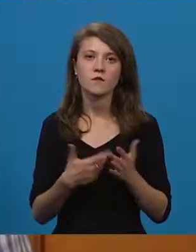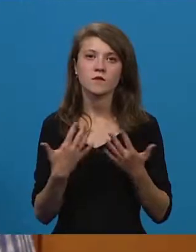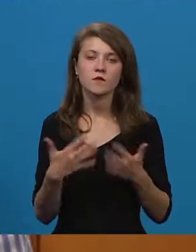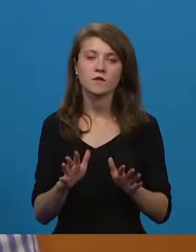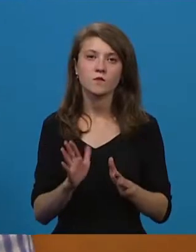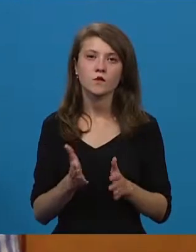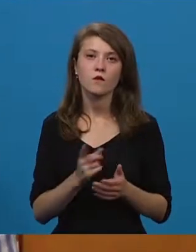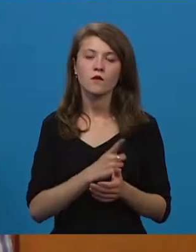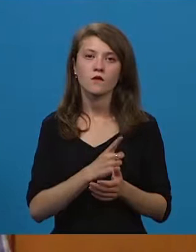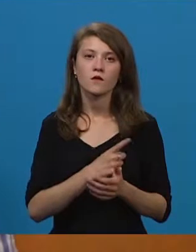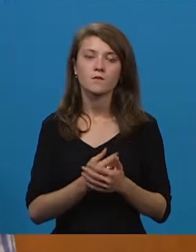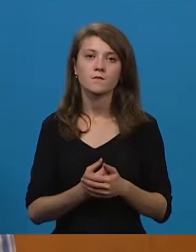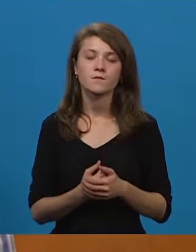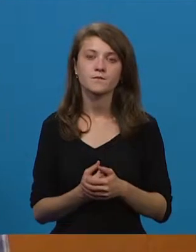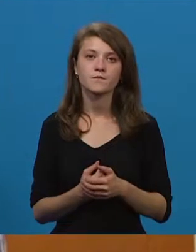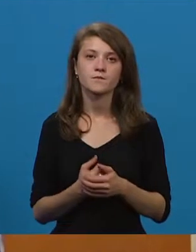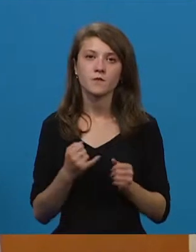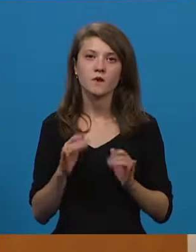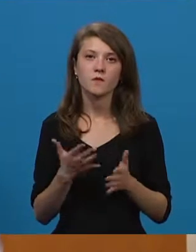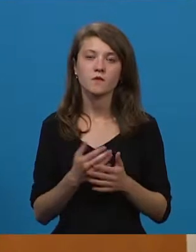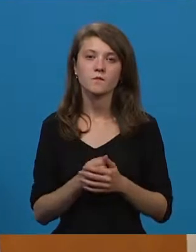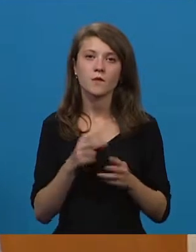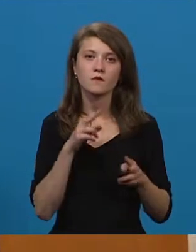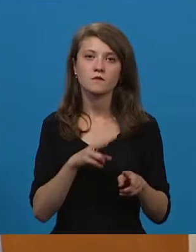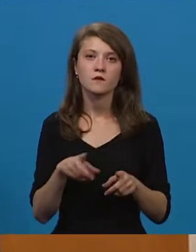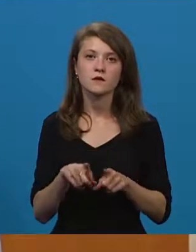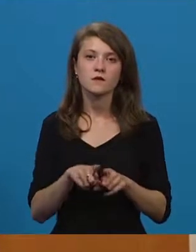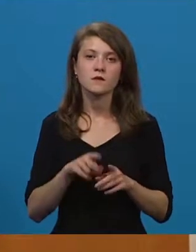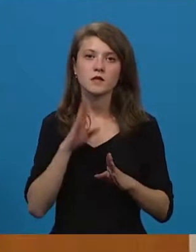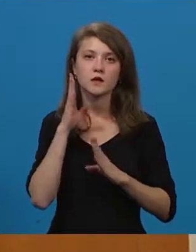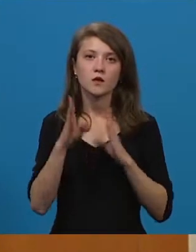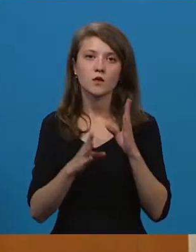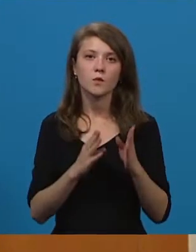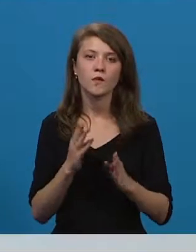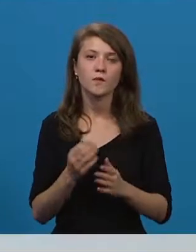охрана, і буде охоронятися так само цілодобово.